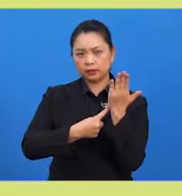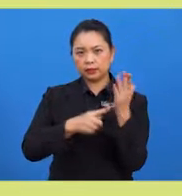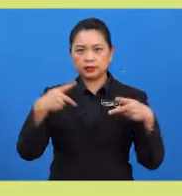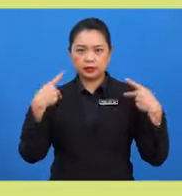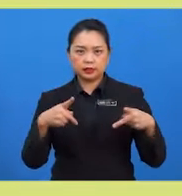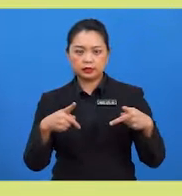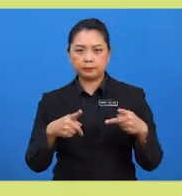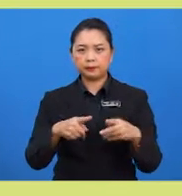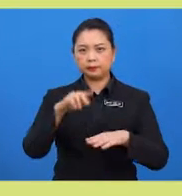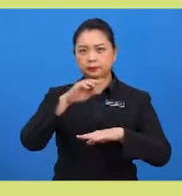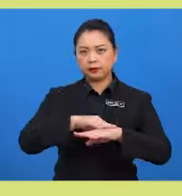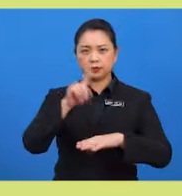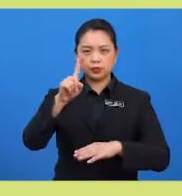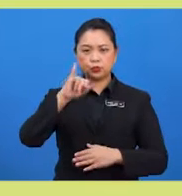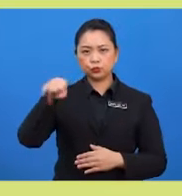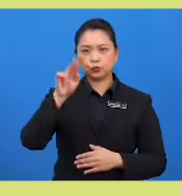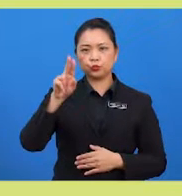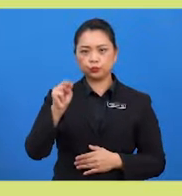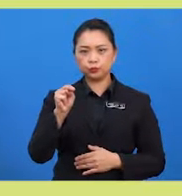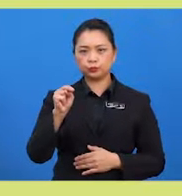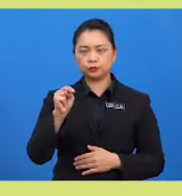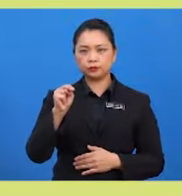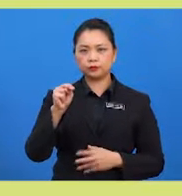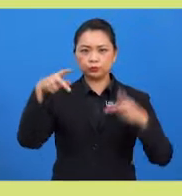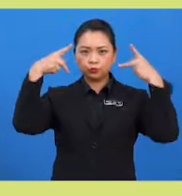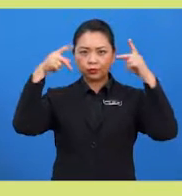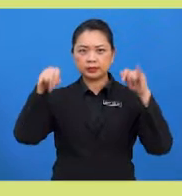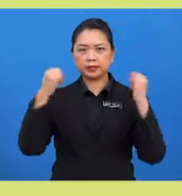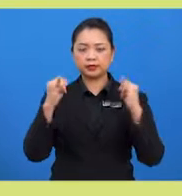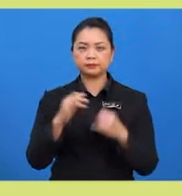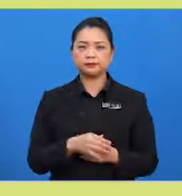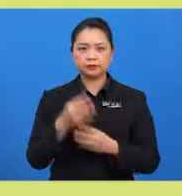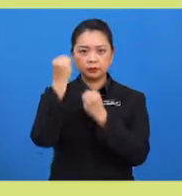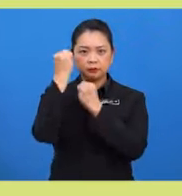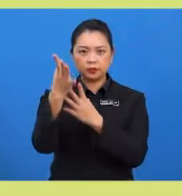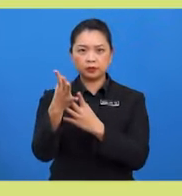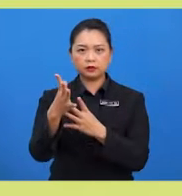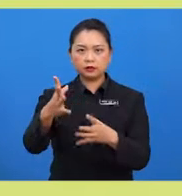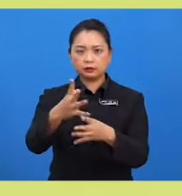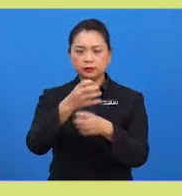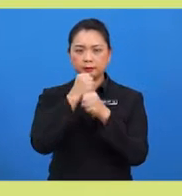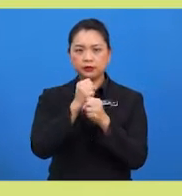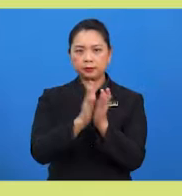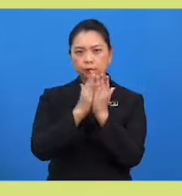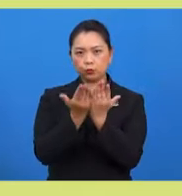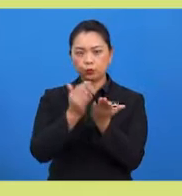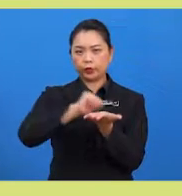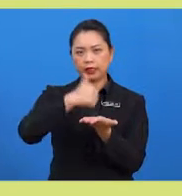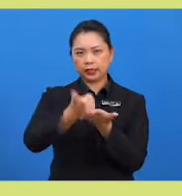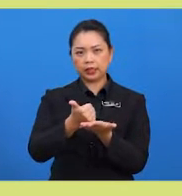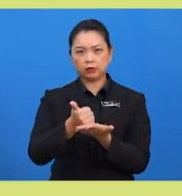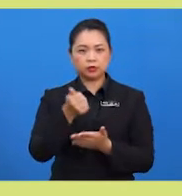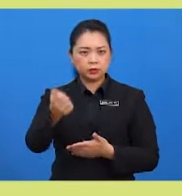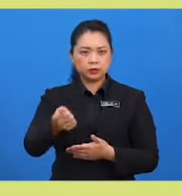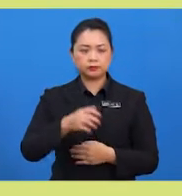pada 1 Jun 2018 di Putrajaya. Maklumat berikut diperoleh daripada buku perakaunannya.